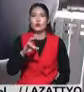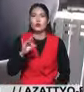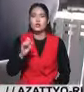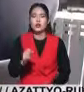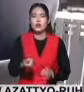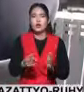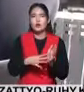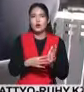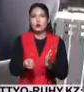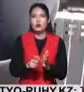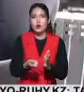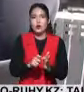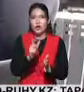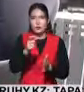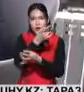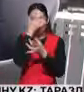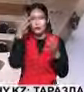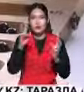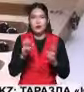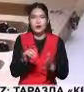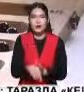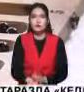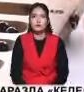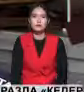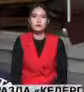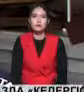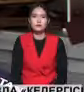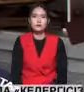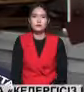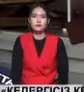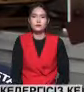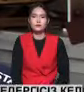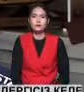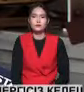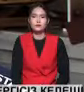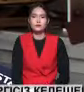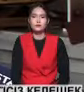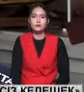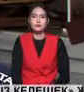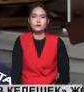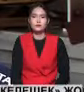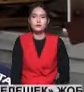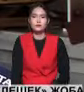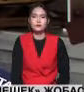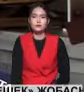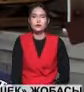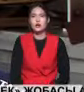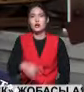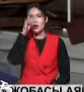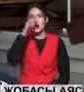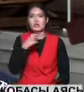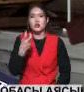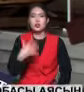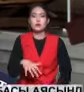құмалақты адамзаттың мәдени мұрасы тізіміне қосты. Қазір біздің Қазақстанда 210 мыңнан астам